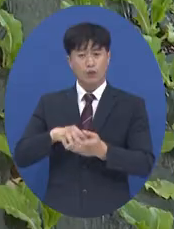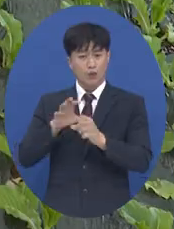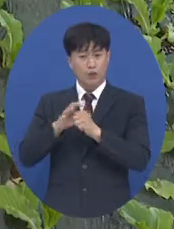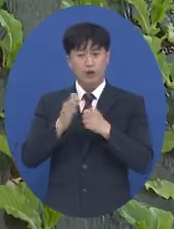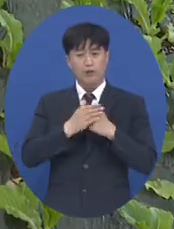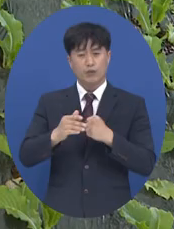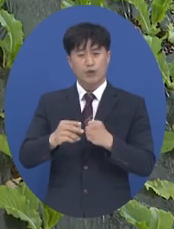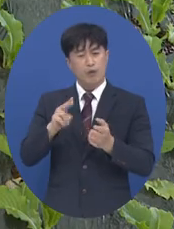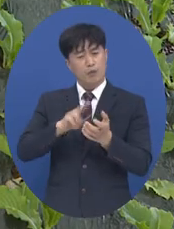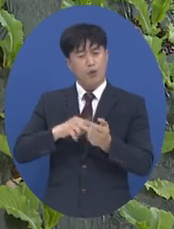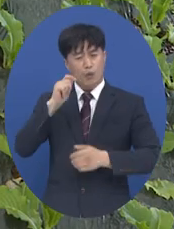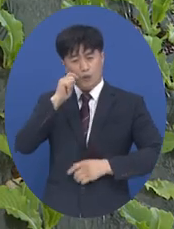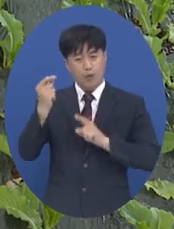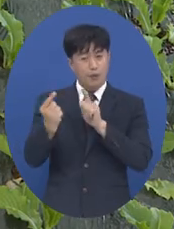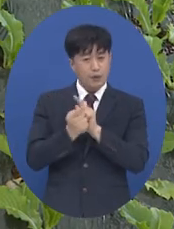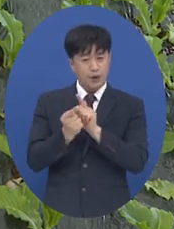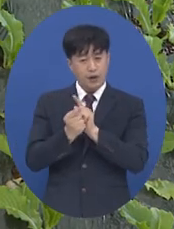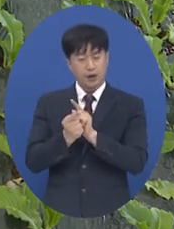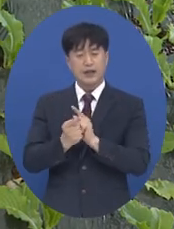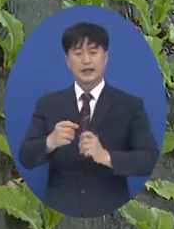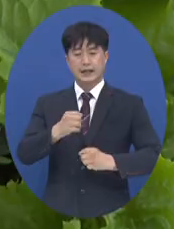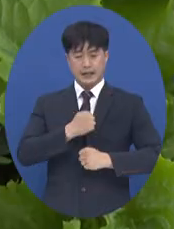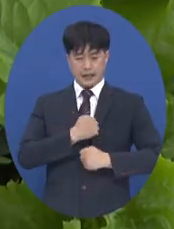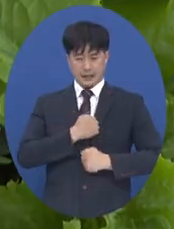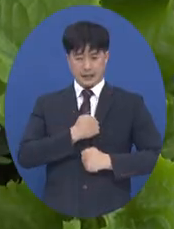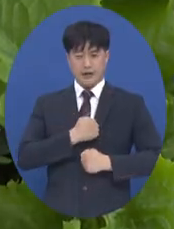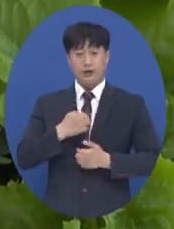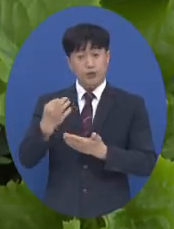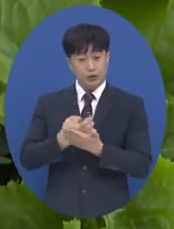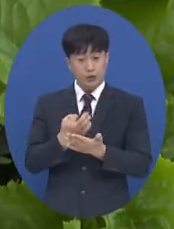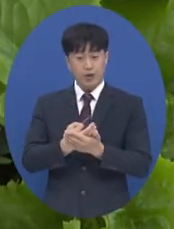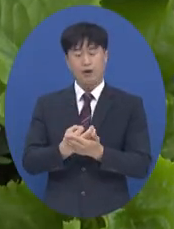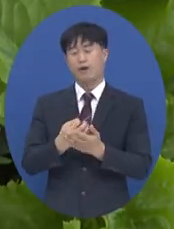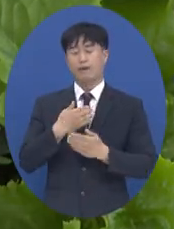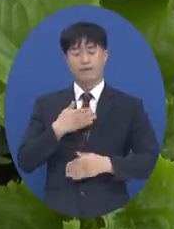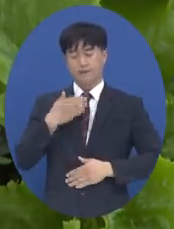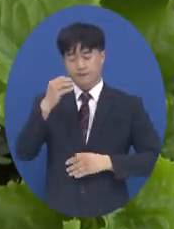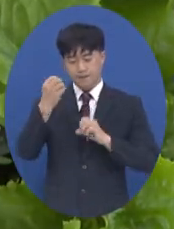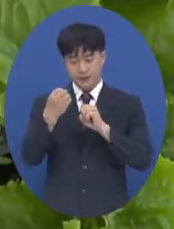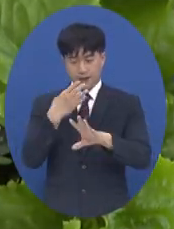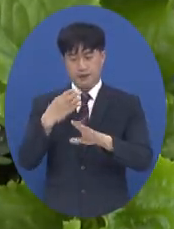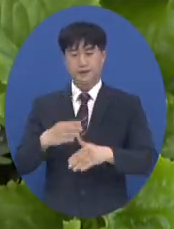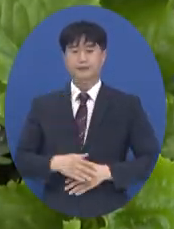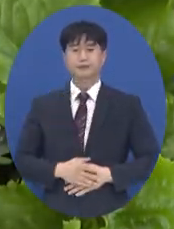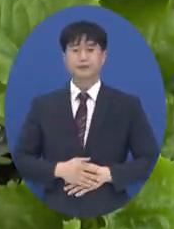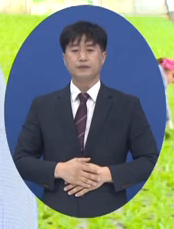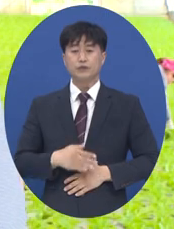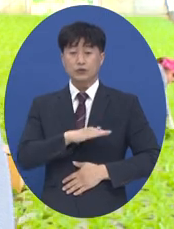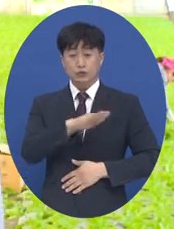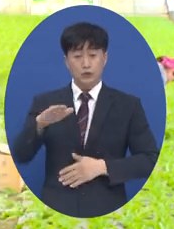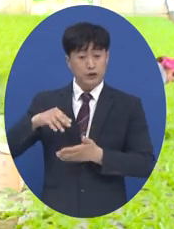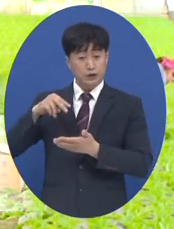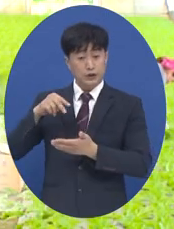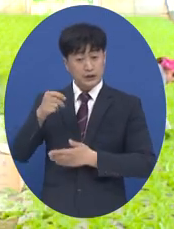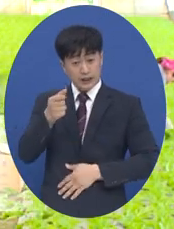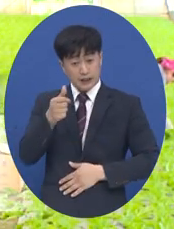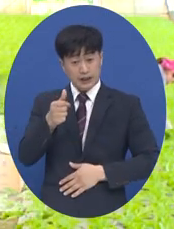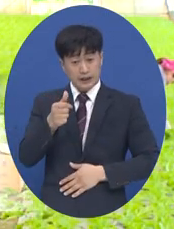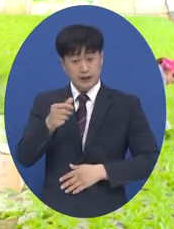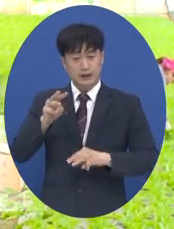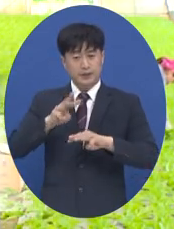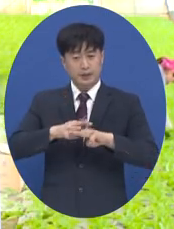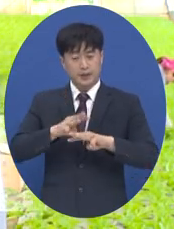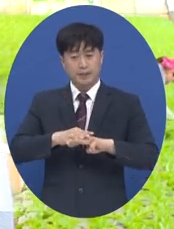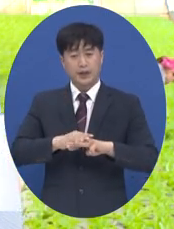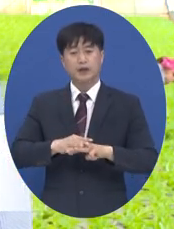판매에 어려움을 겪고 있는데 안정적인 소득원이 돼 반기고 있습니다. 저희 같은 작은